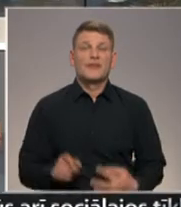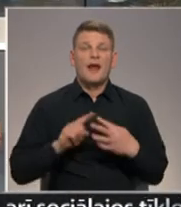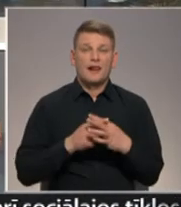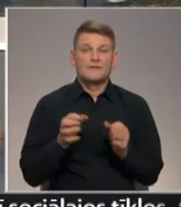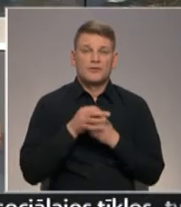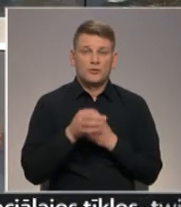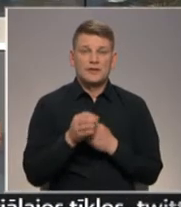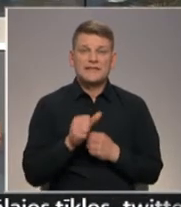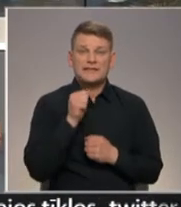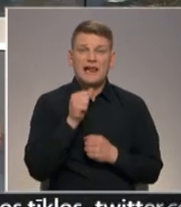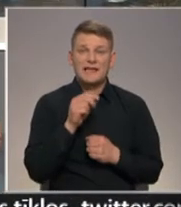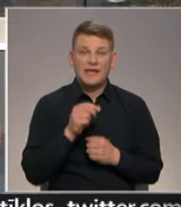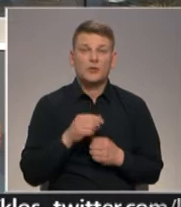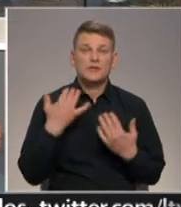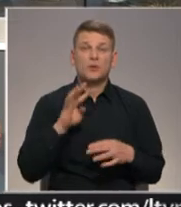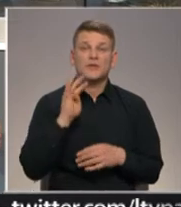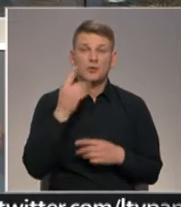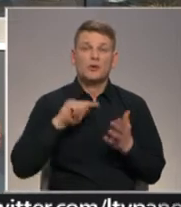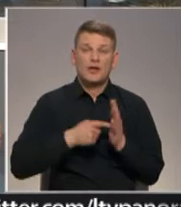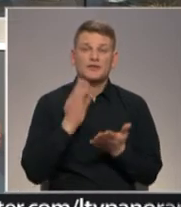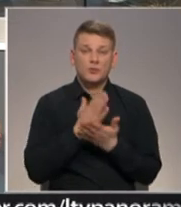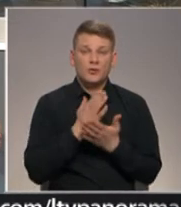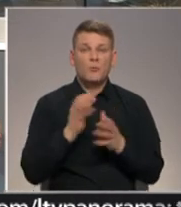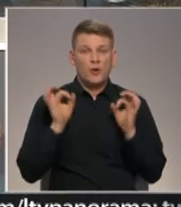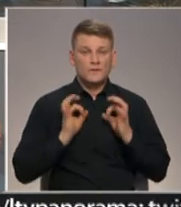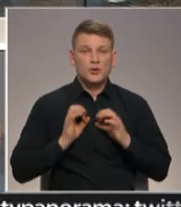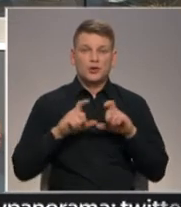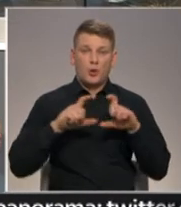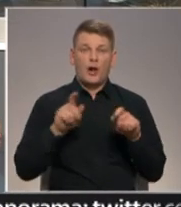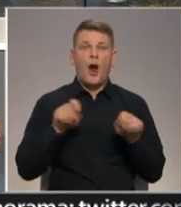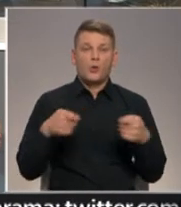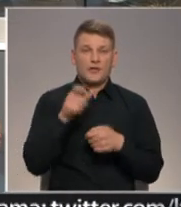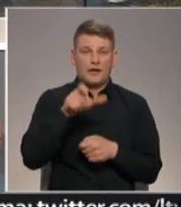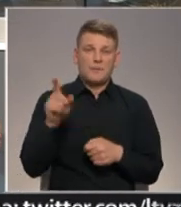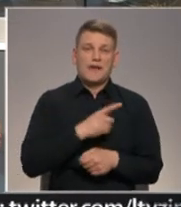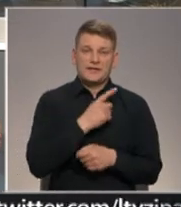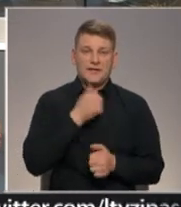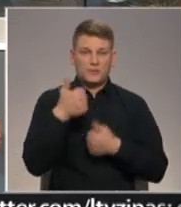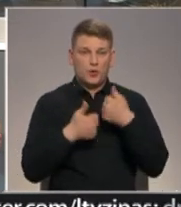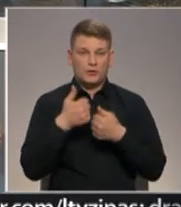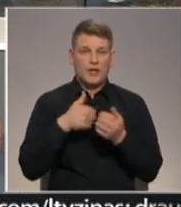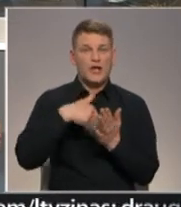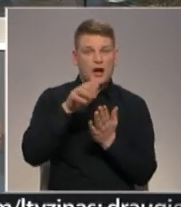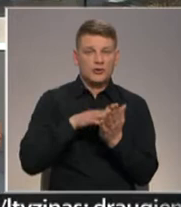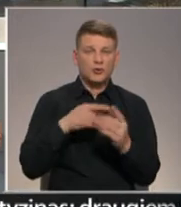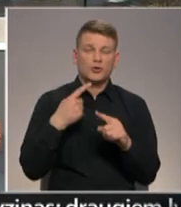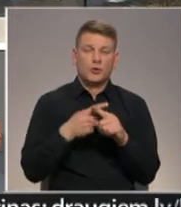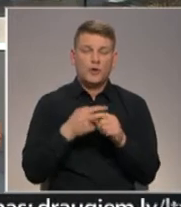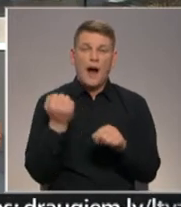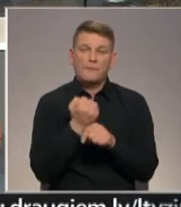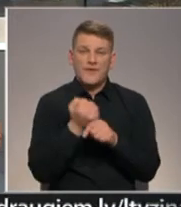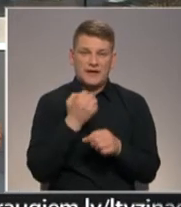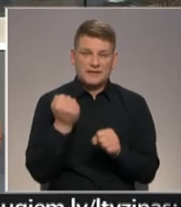Jelgavas novada zaļiniekos jau ceturto reizi notiek profesionālo skolu audzēkņu meistarības konkurss krāsošanas un